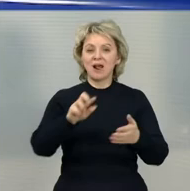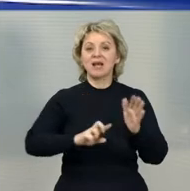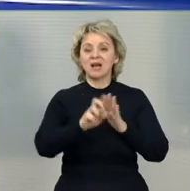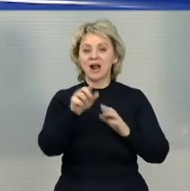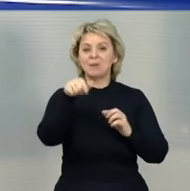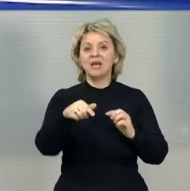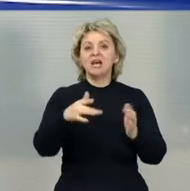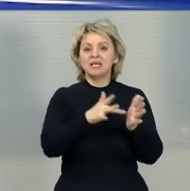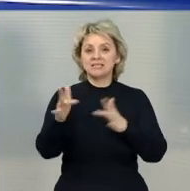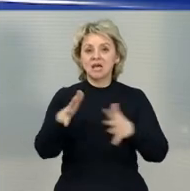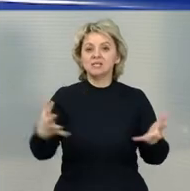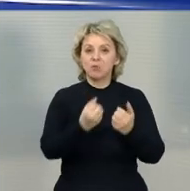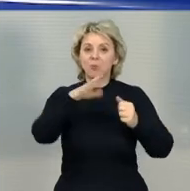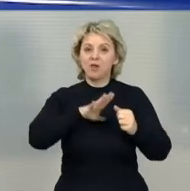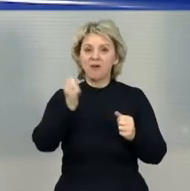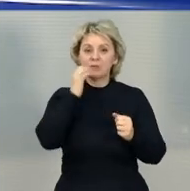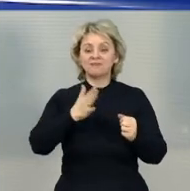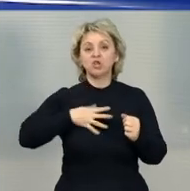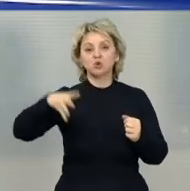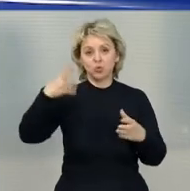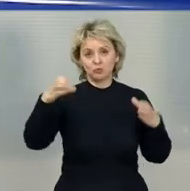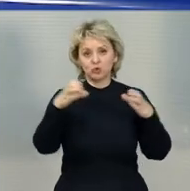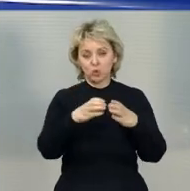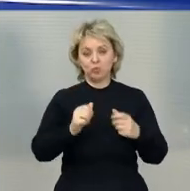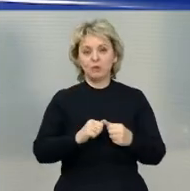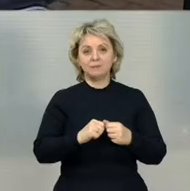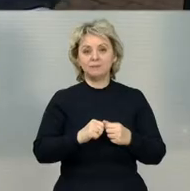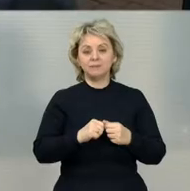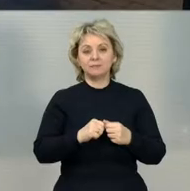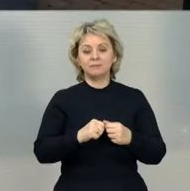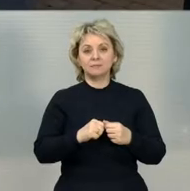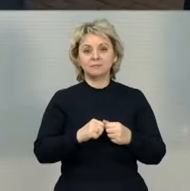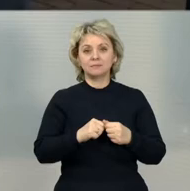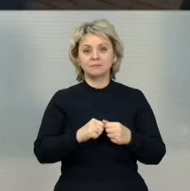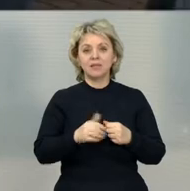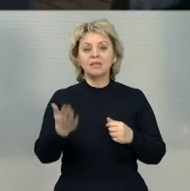Христа Спасителя. Побывала в Москве и наша съемочная группа.